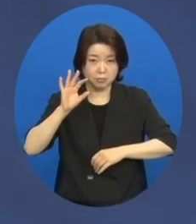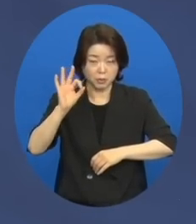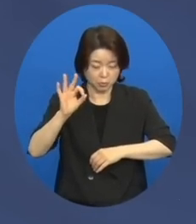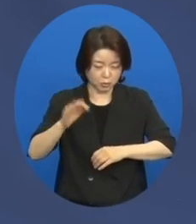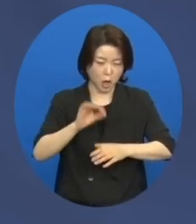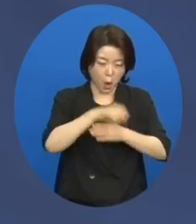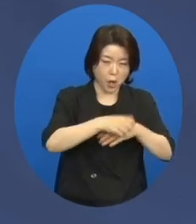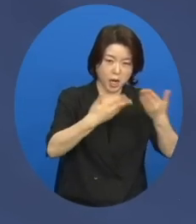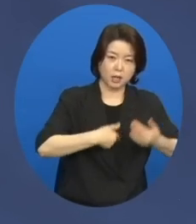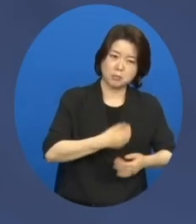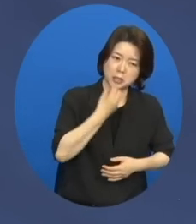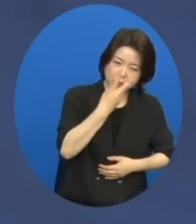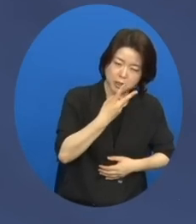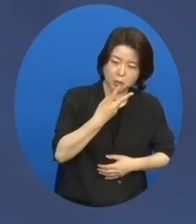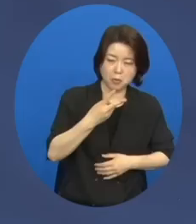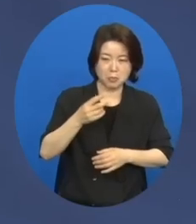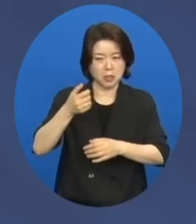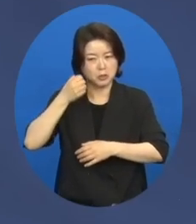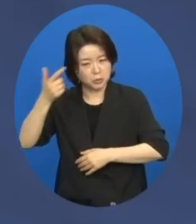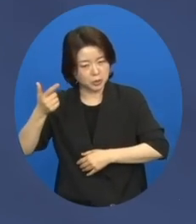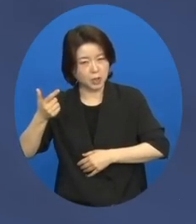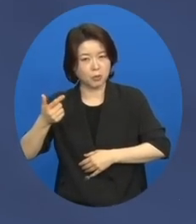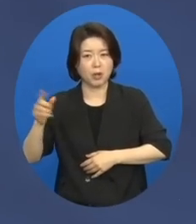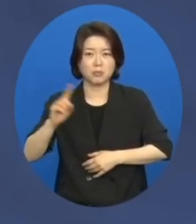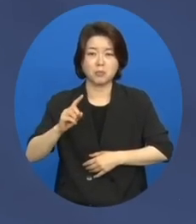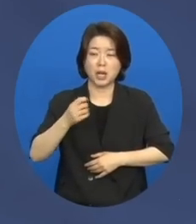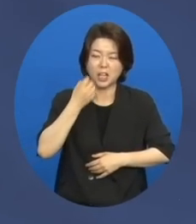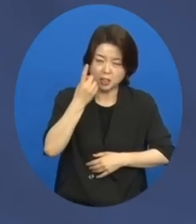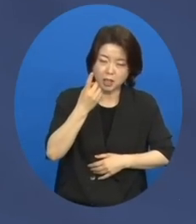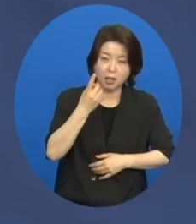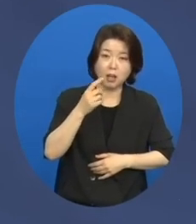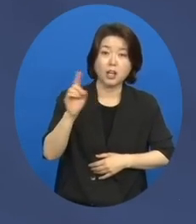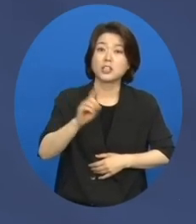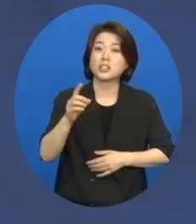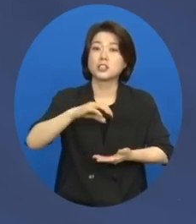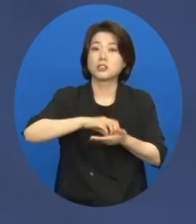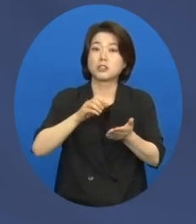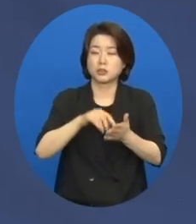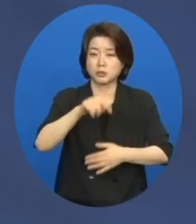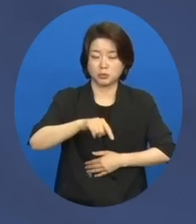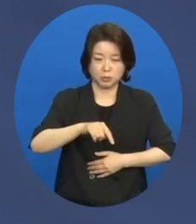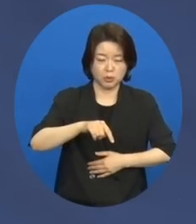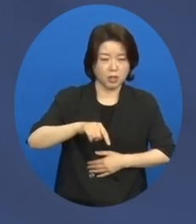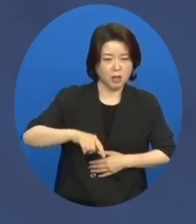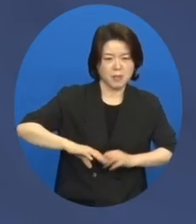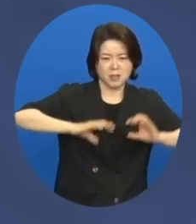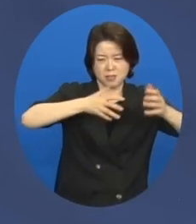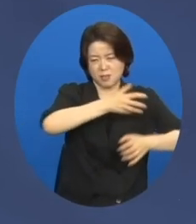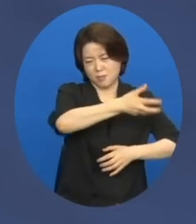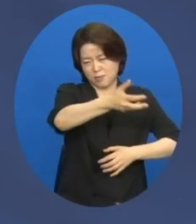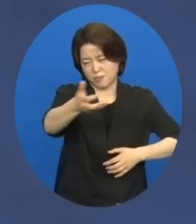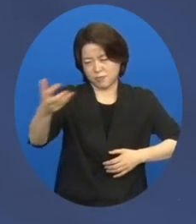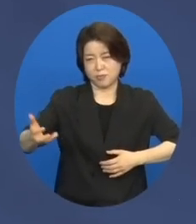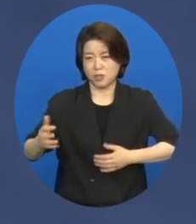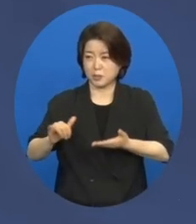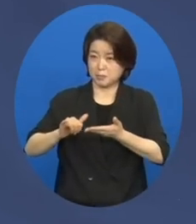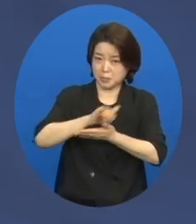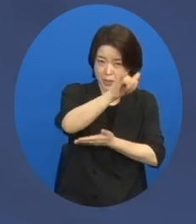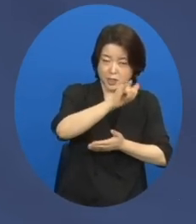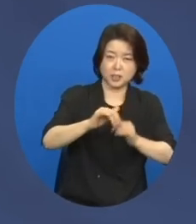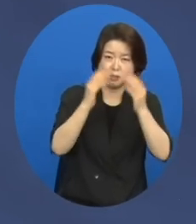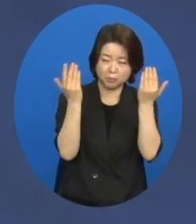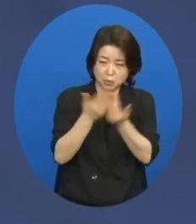어떤 때는 반년, 그리고 뭐 어떤 때는 뭐 1개월 이런 식으로 전 세계를 다니는 그 모든 비행기 값 그리고 또